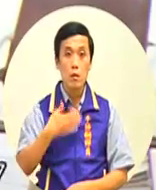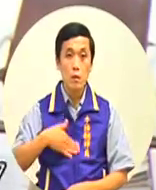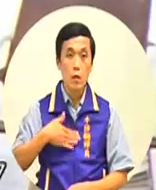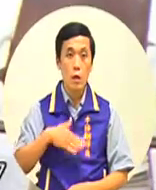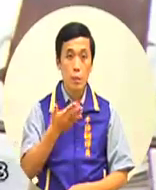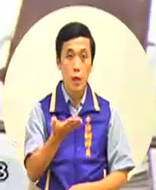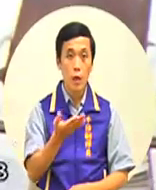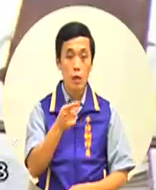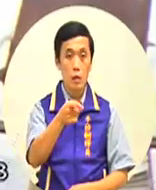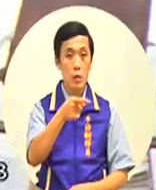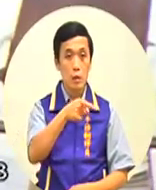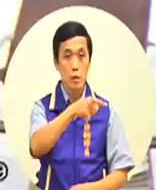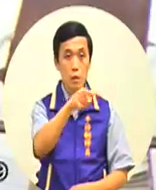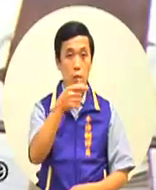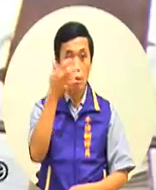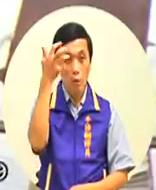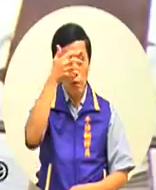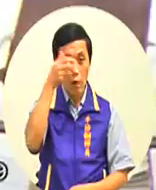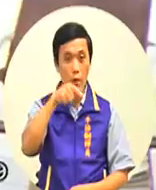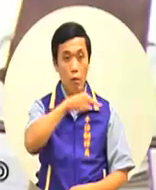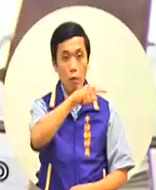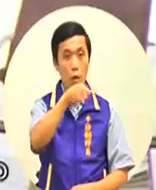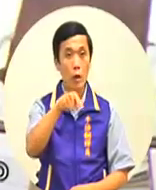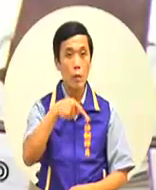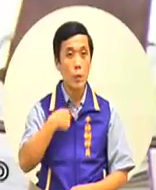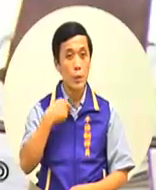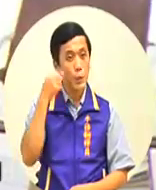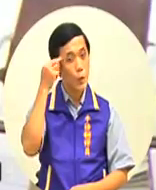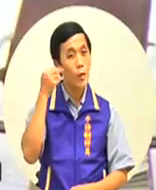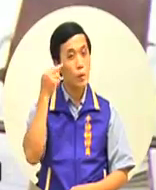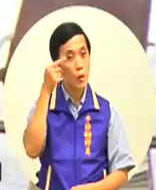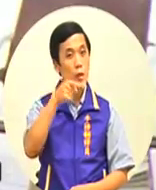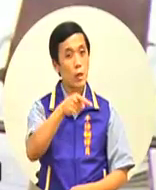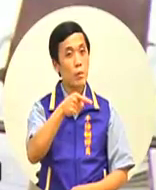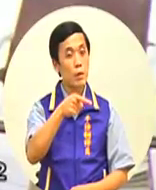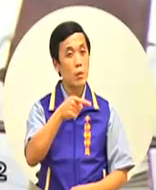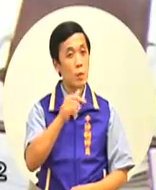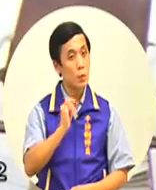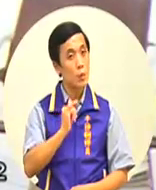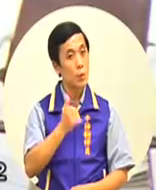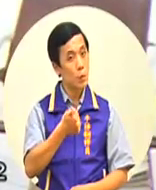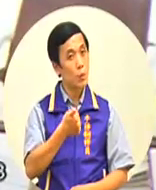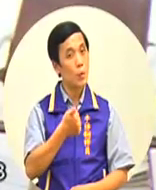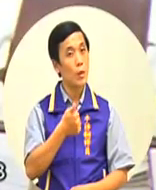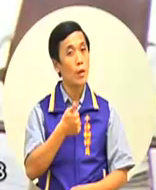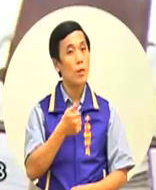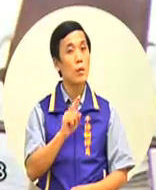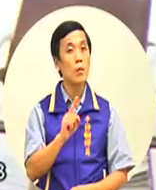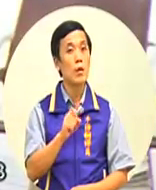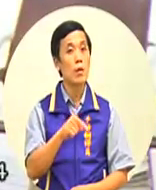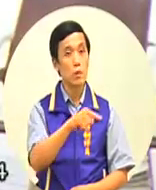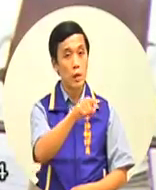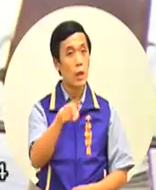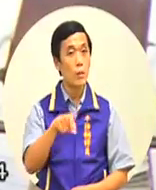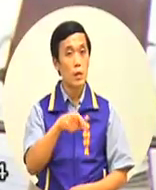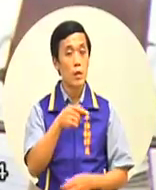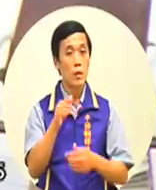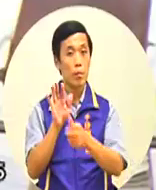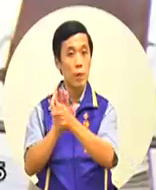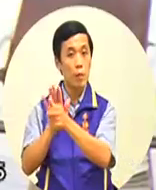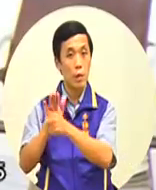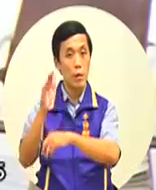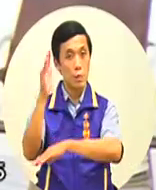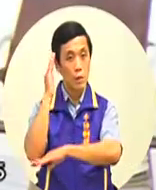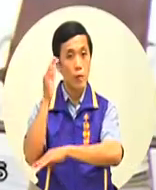这些萤火族的长辈我干嘛引起来做科处他们也真的是他们减轻我们政府的医